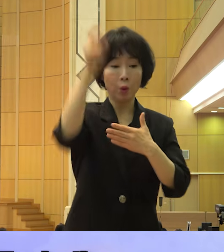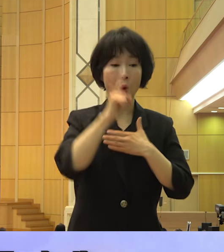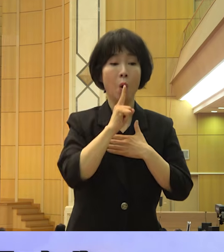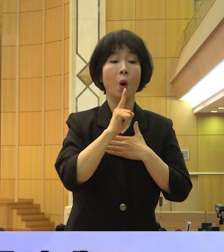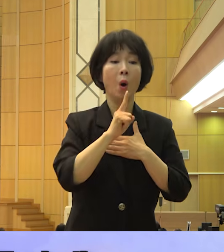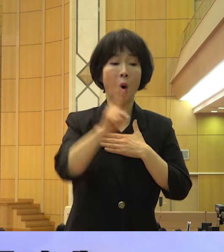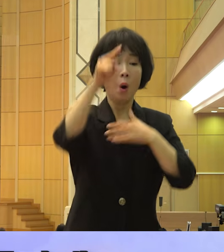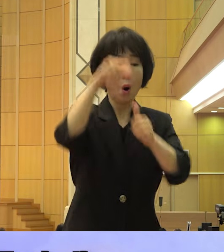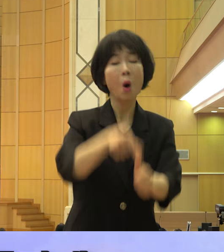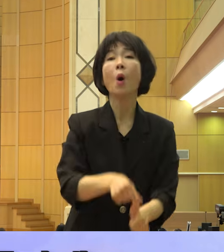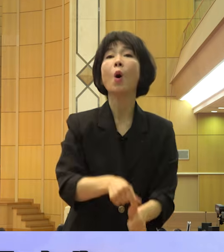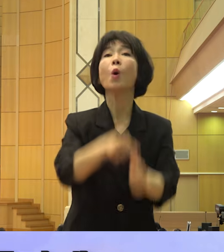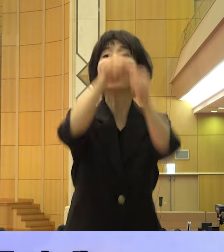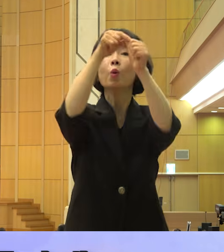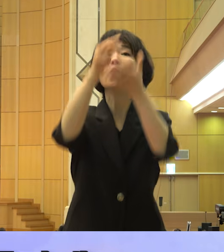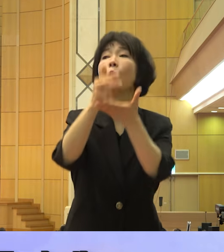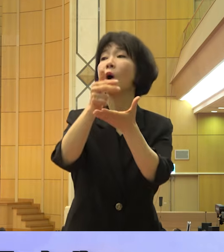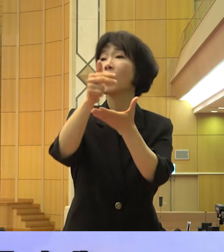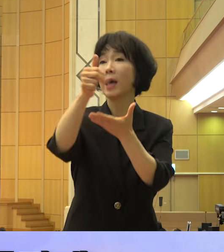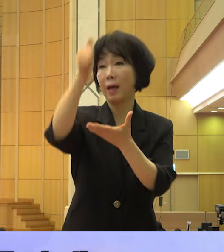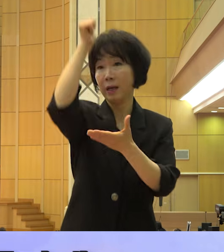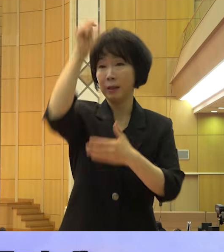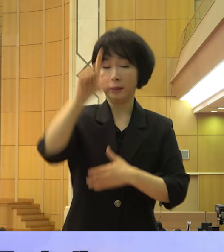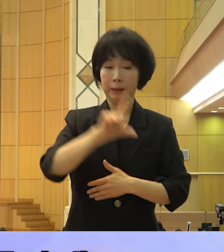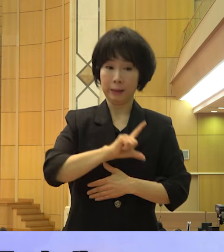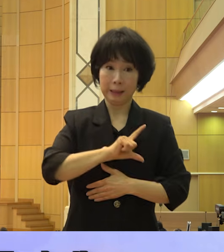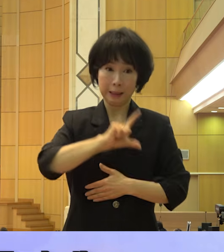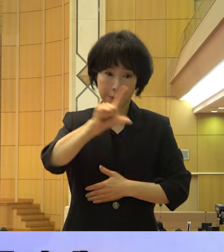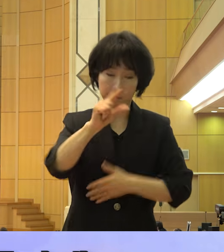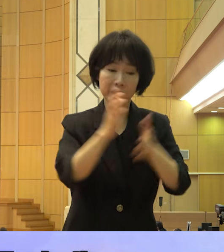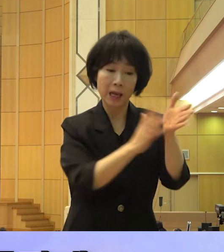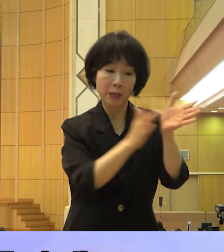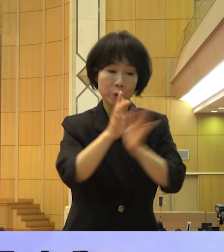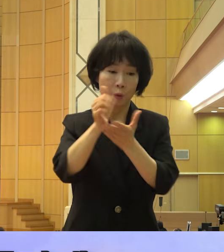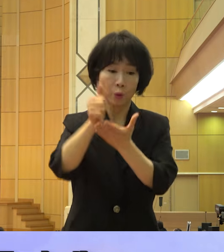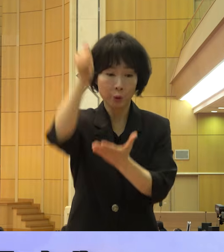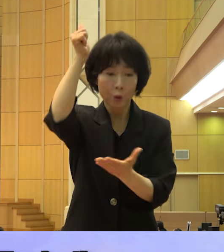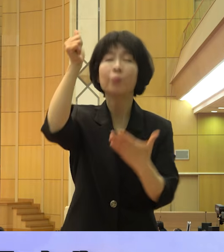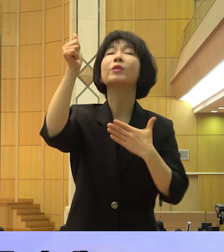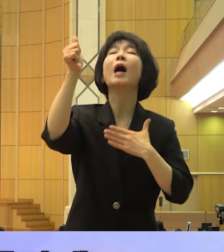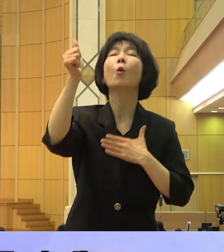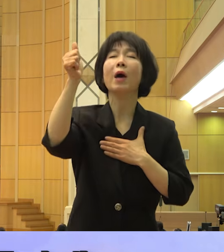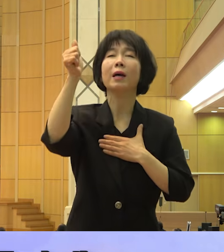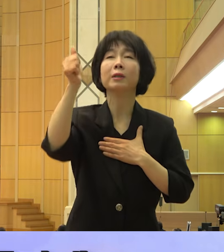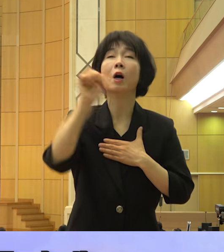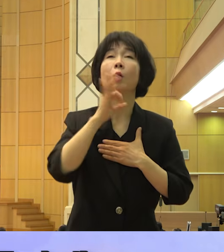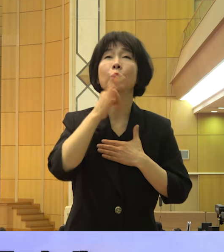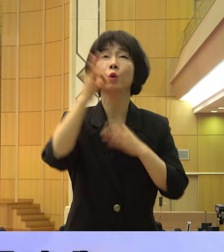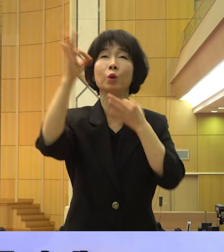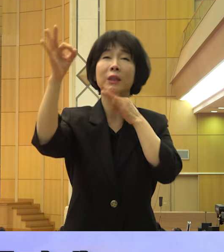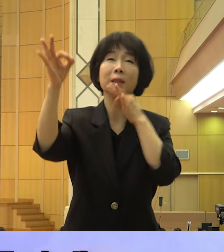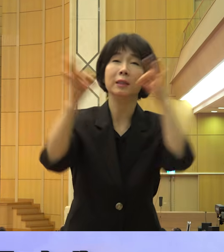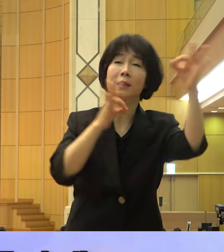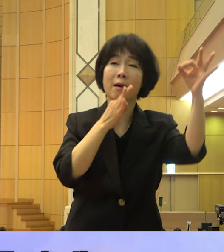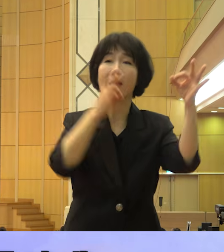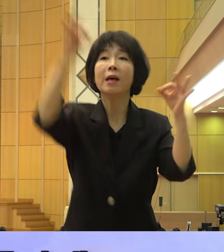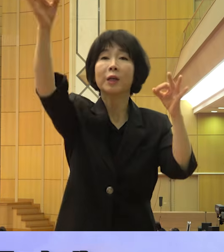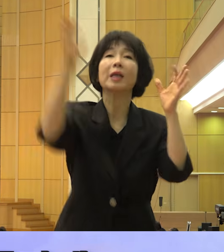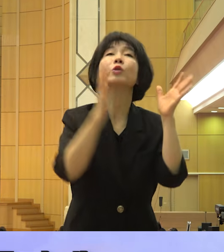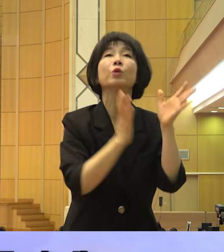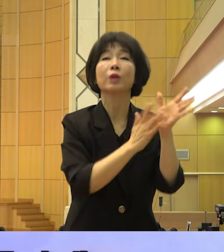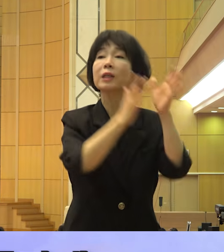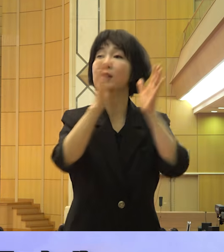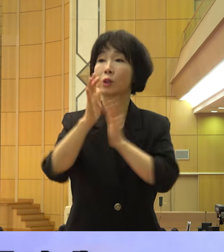예수. 오 구원의 그 이름 예수 나 외쳐